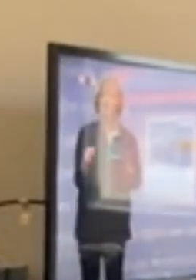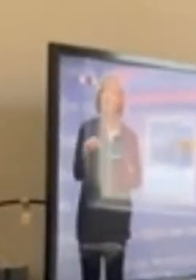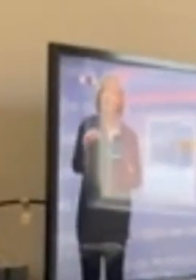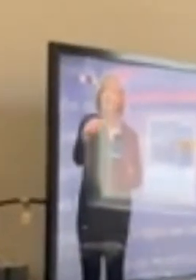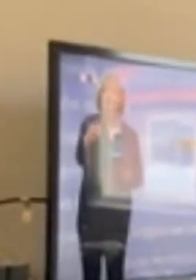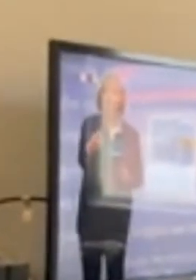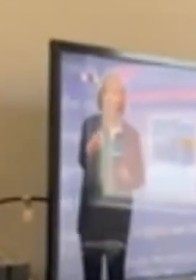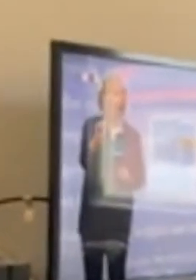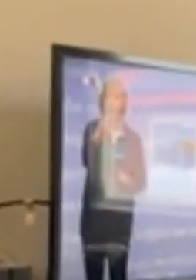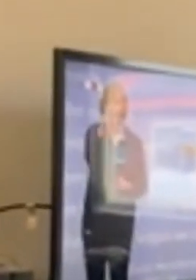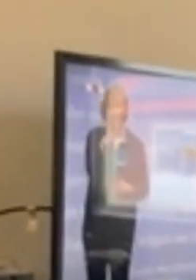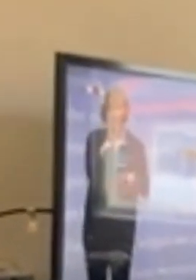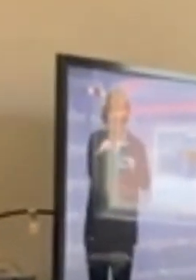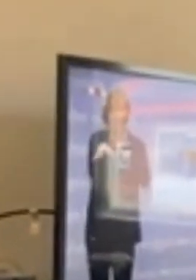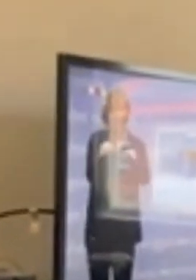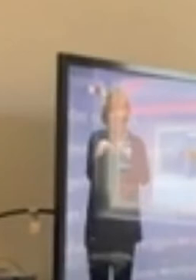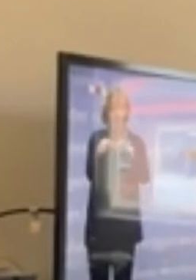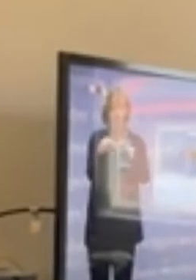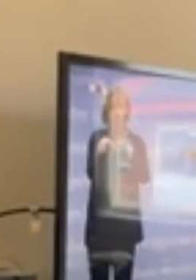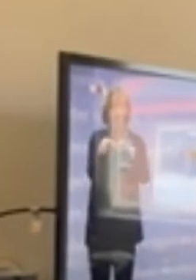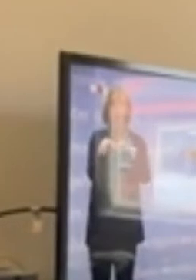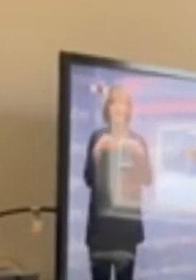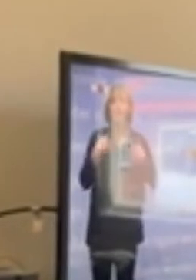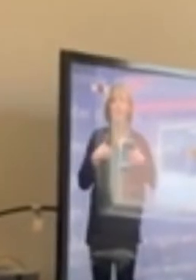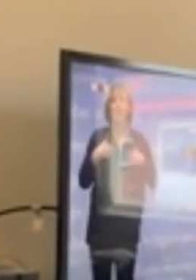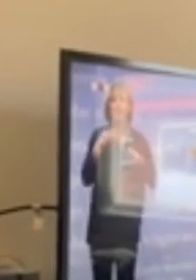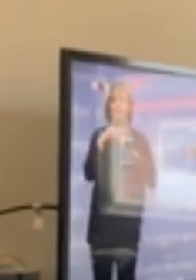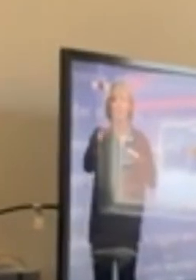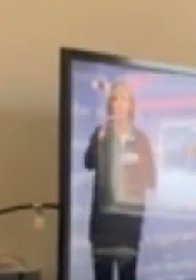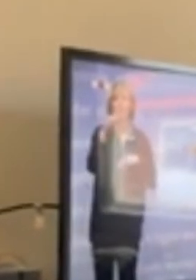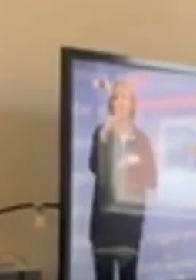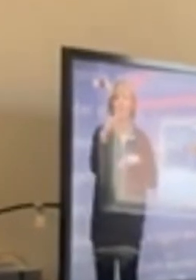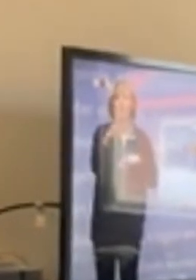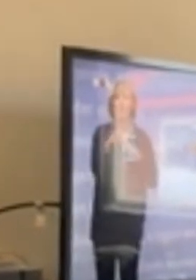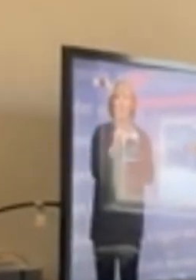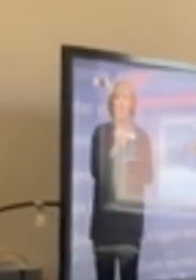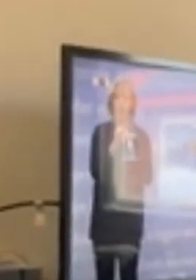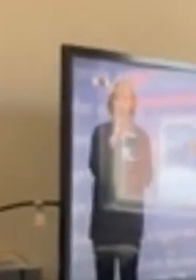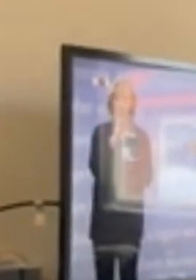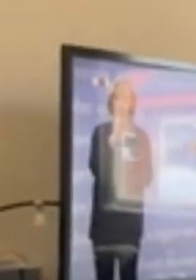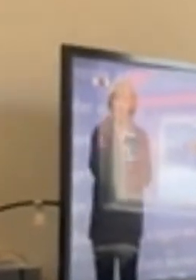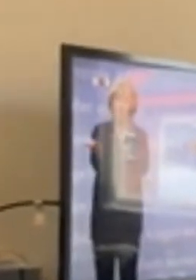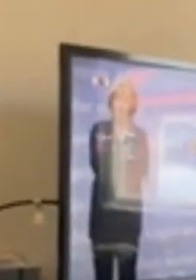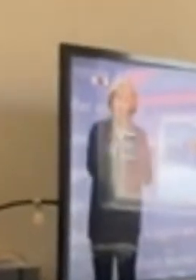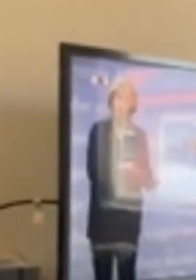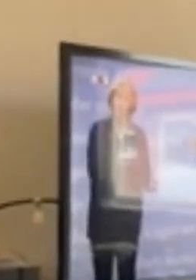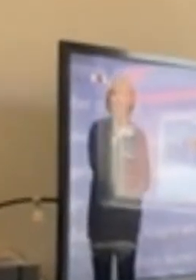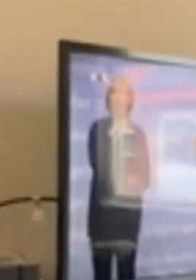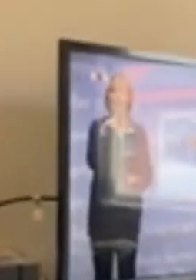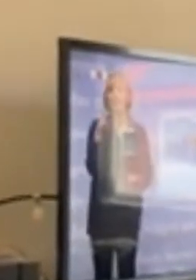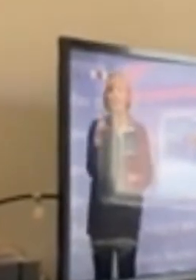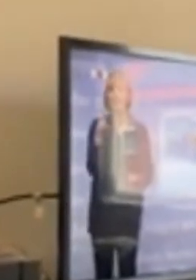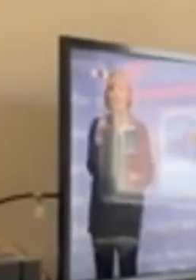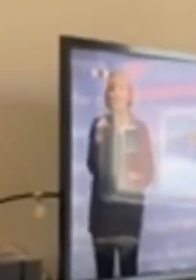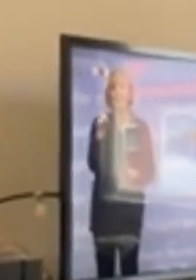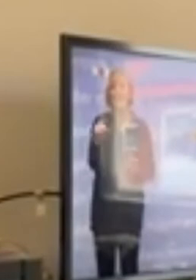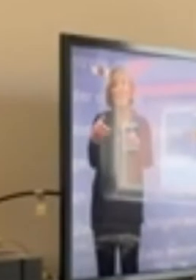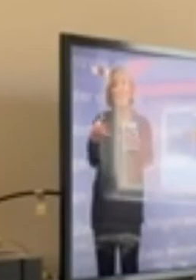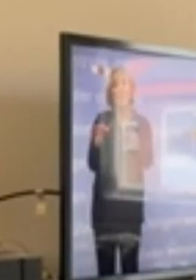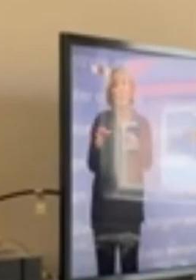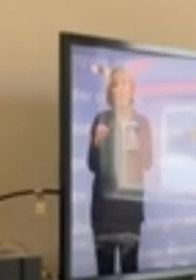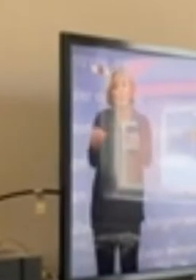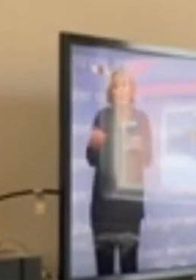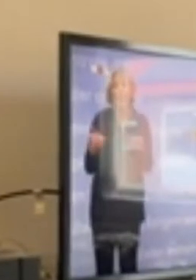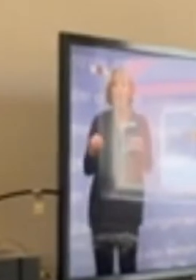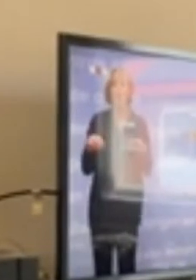eerste week van februari, zijn dan de mensen ouder dan 85 bij de GGD aan de beurt. Ook die groep komt dus eerder